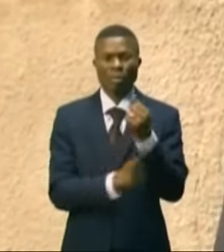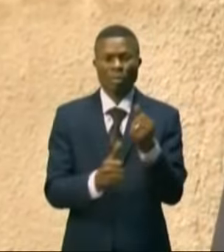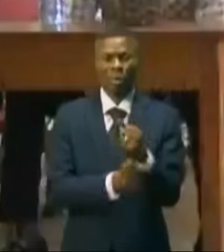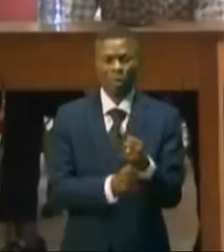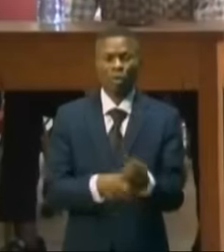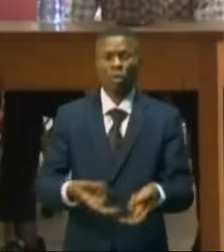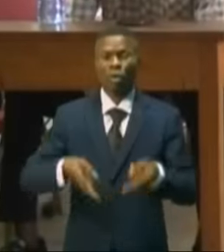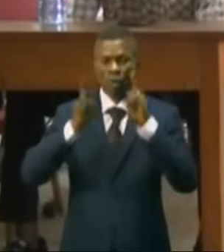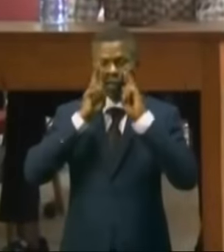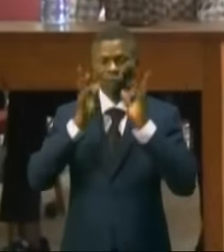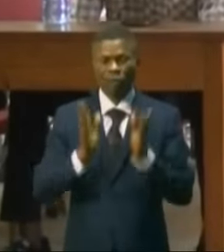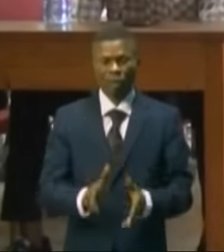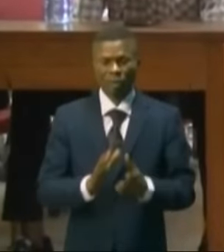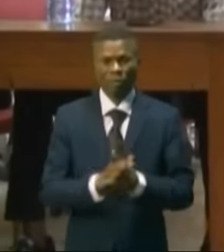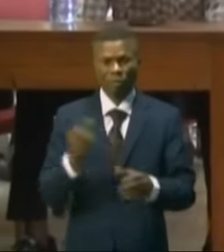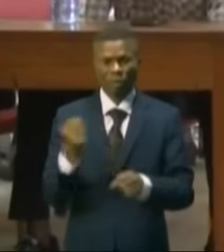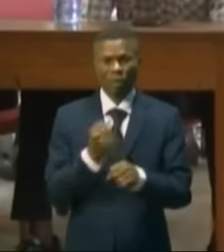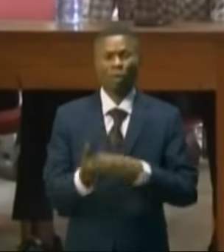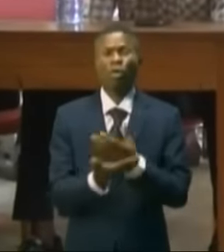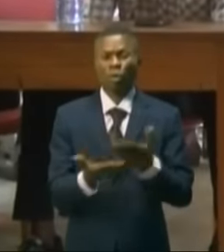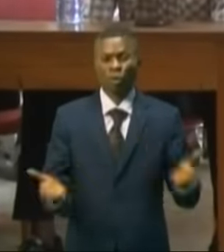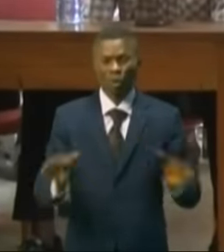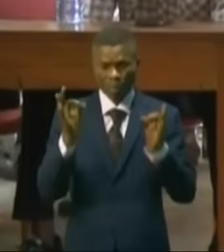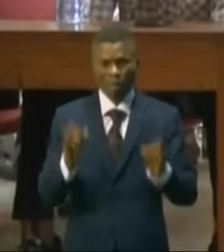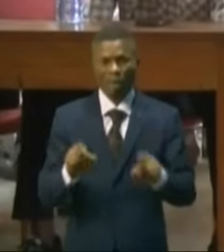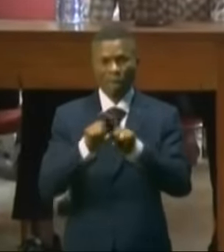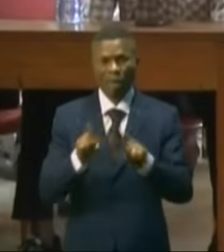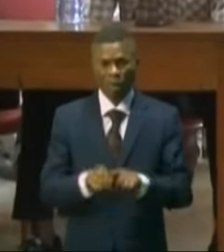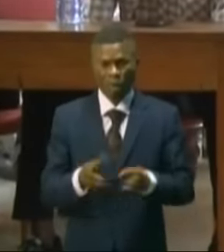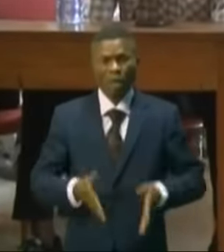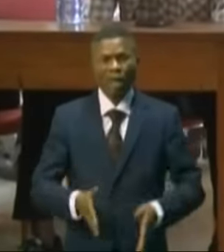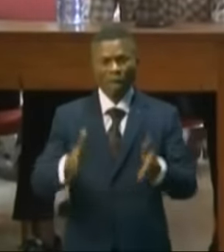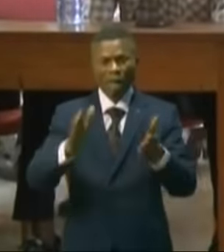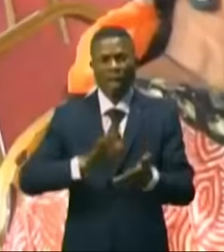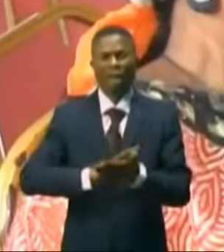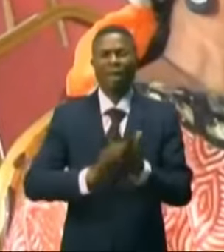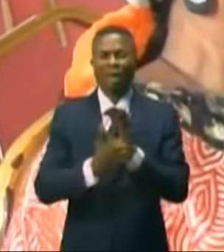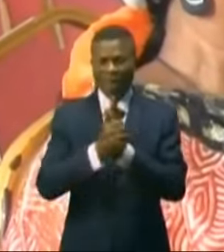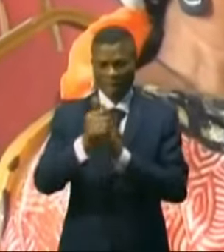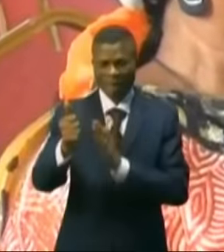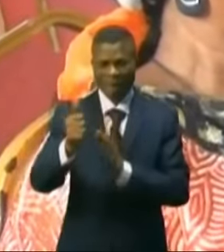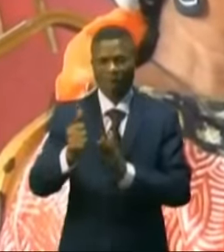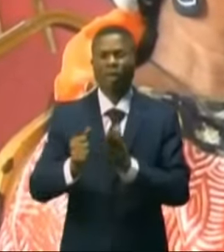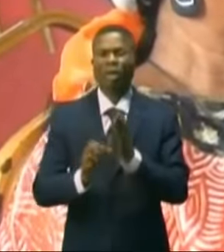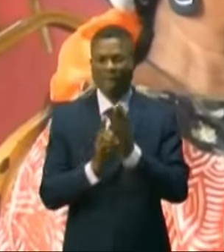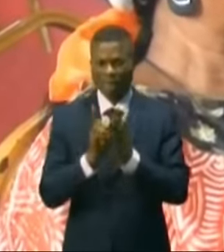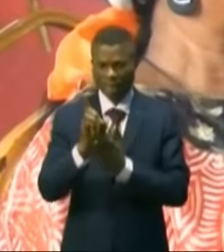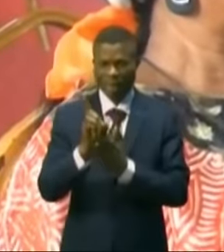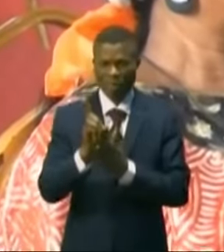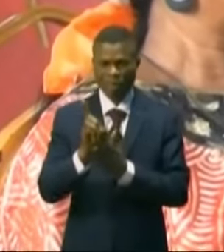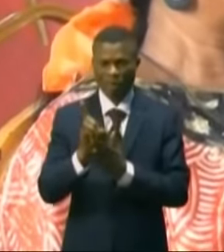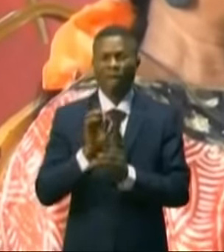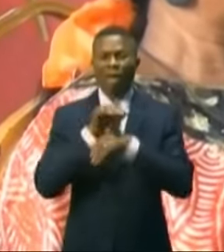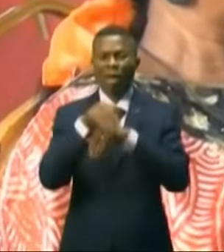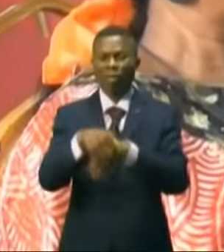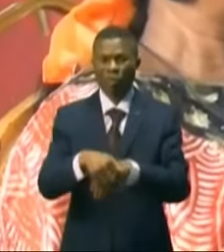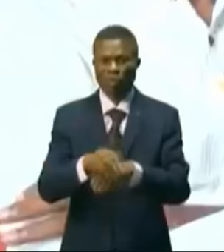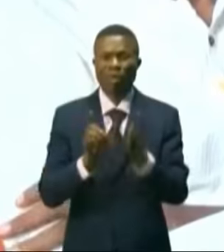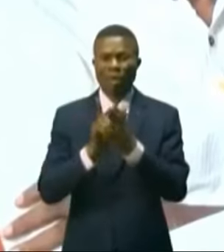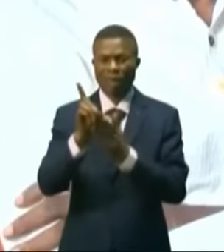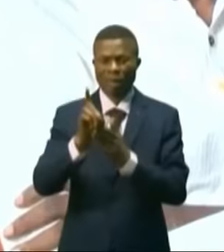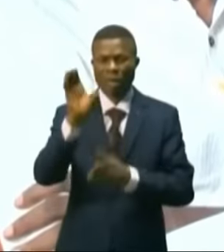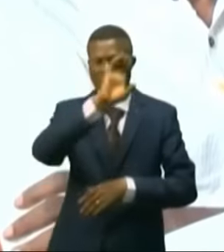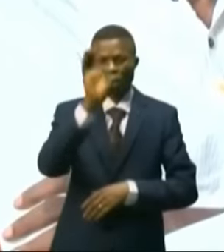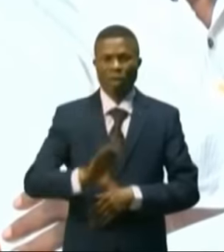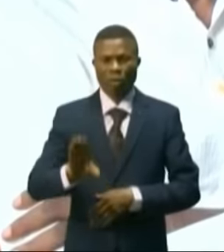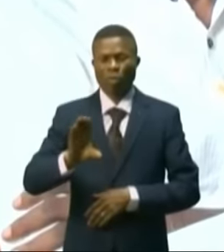vulnérables. De l'emploi, oui, mais aussi une route qui va renaître de ses cendres et participer au développement de la